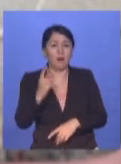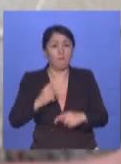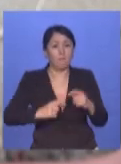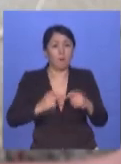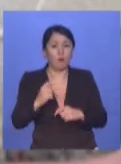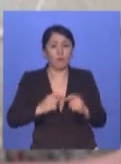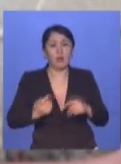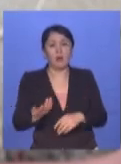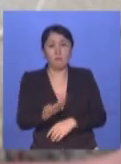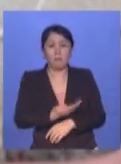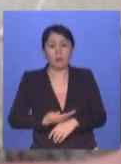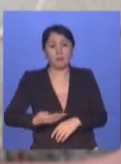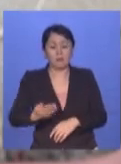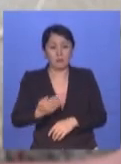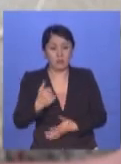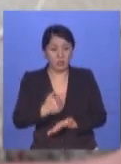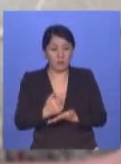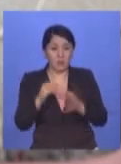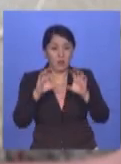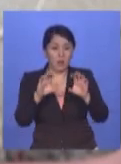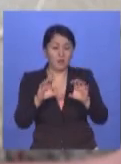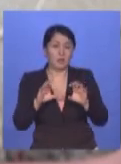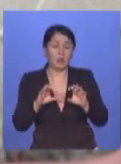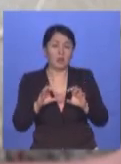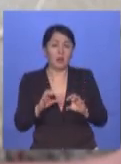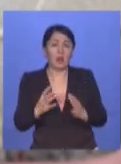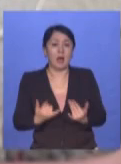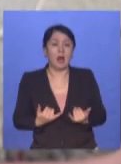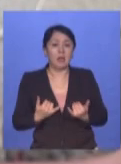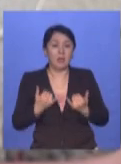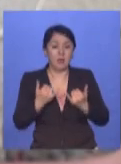да біз Конституция күніне арналған